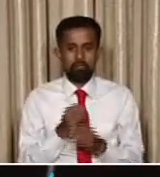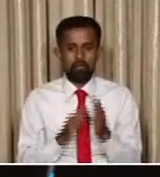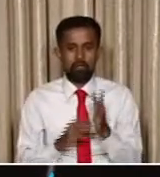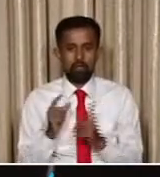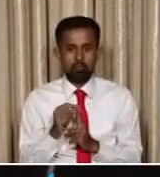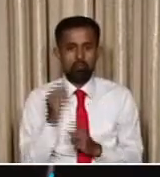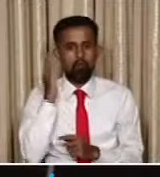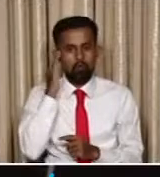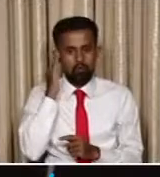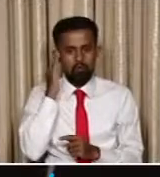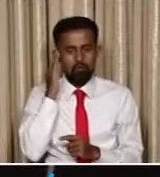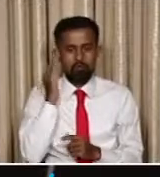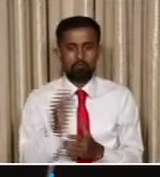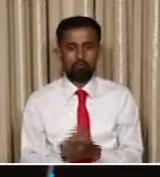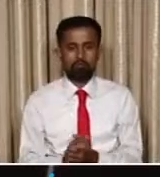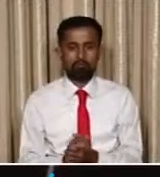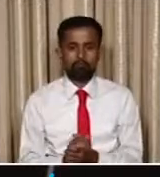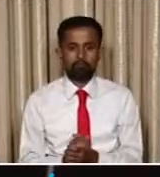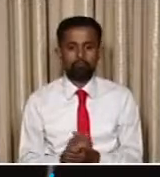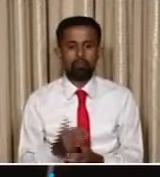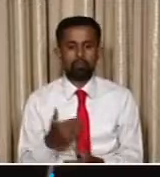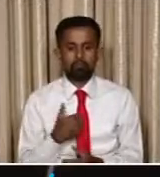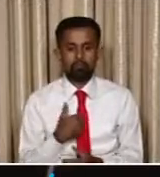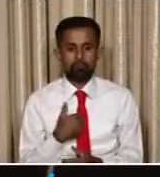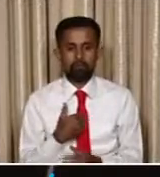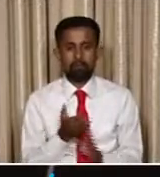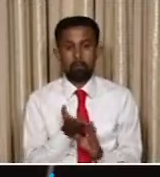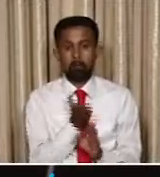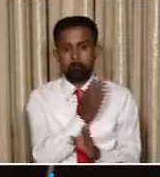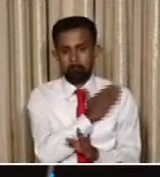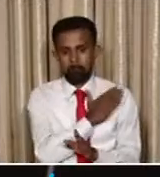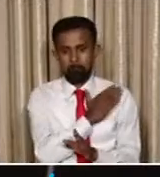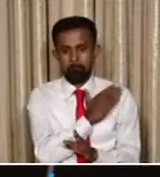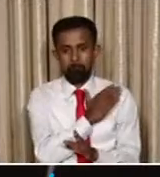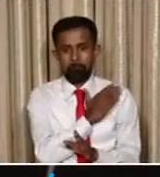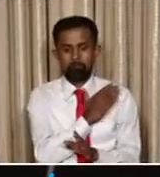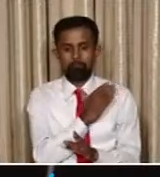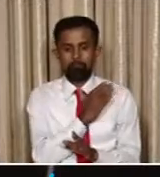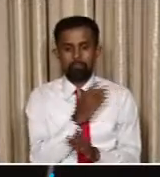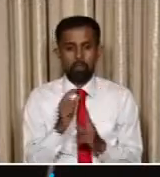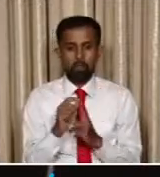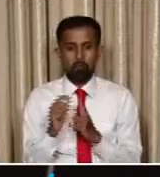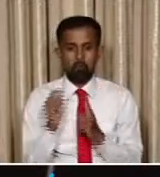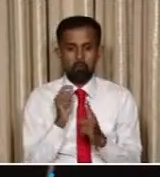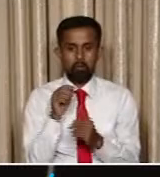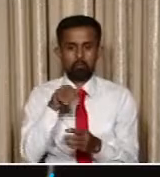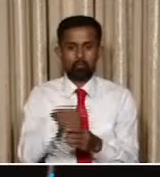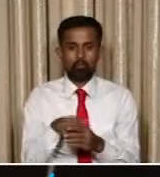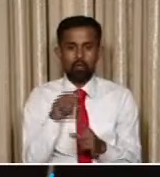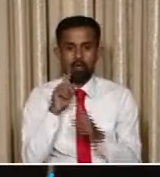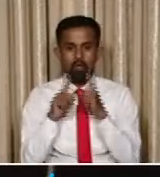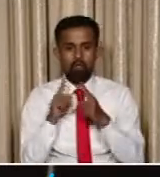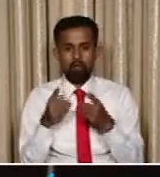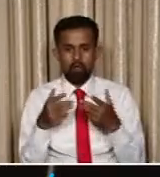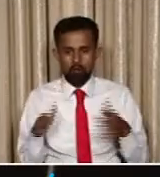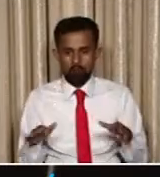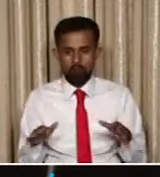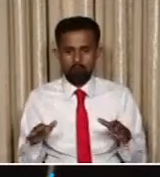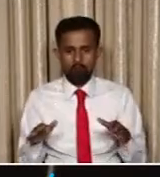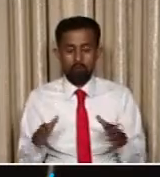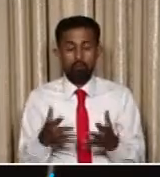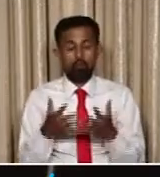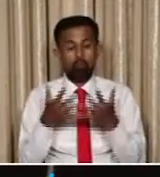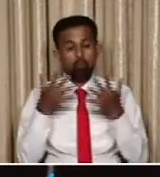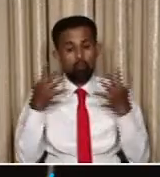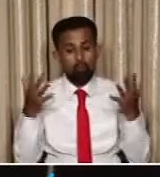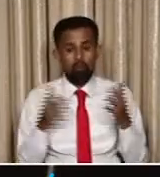හැටියට මම මීට ඉස්සෙල්ලා මේ පාර්ලිමේන්තුව තුල කතා කළ තියෙනවා ගොඩාක්